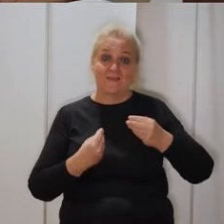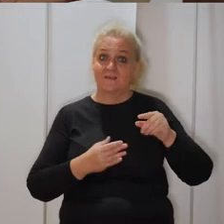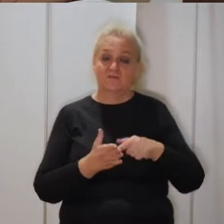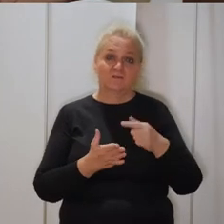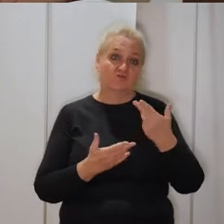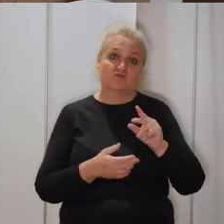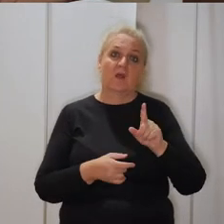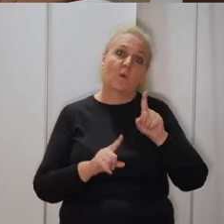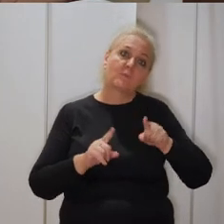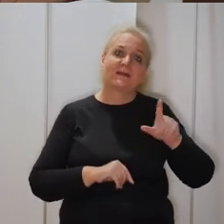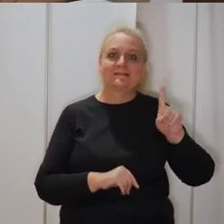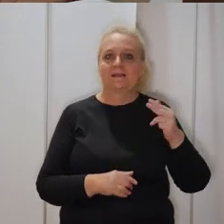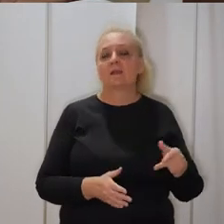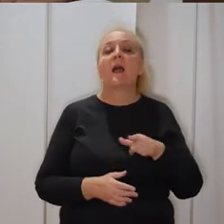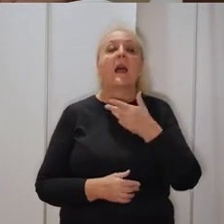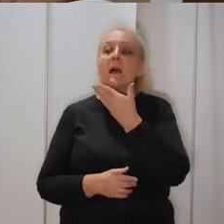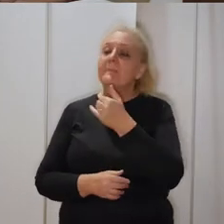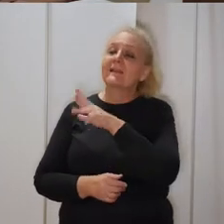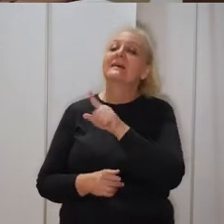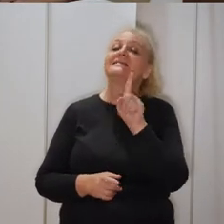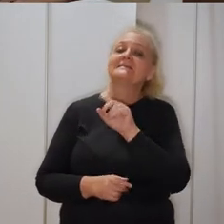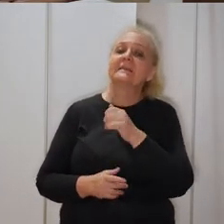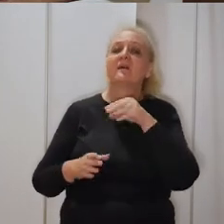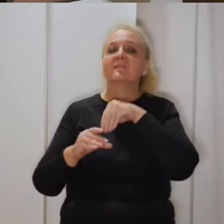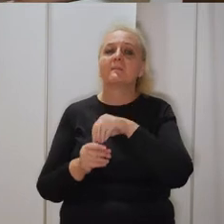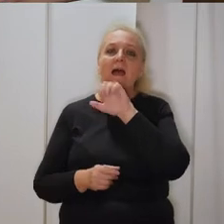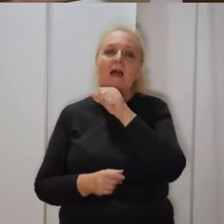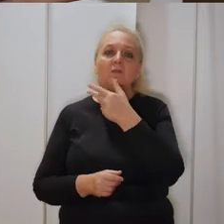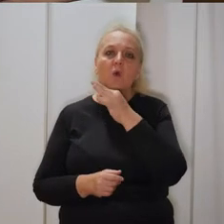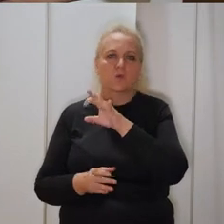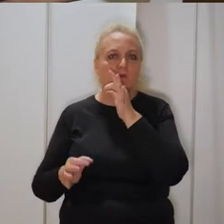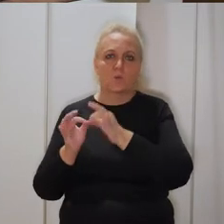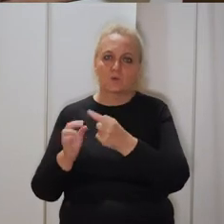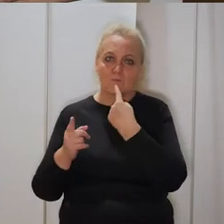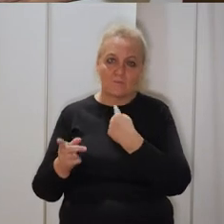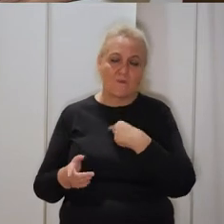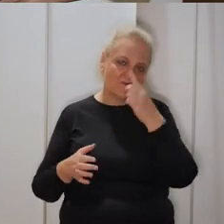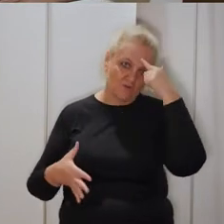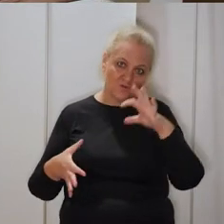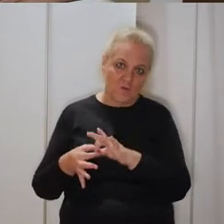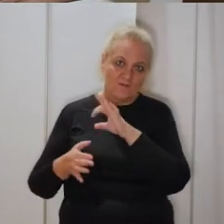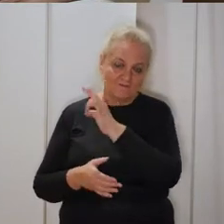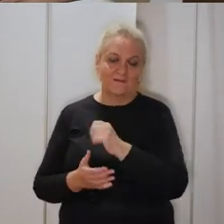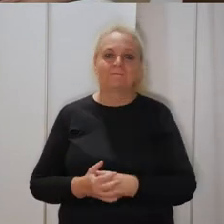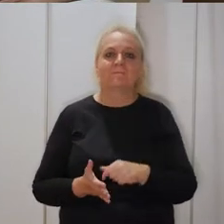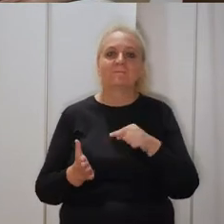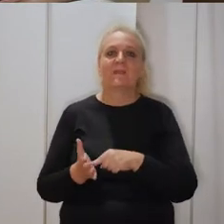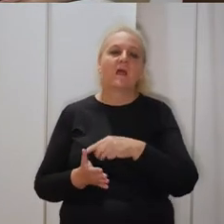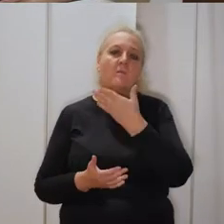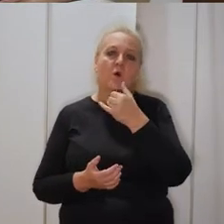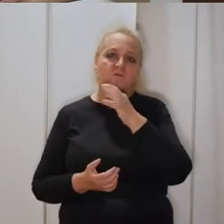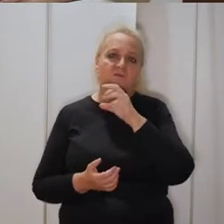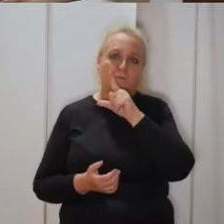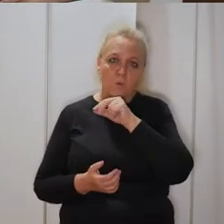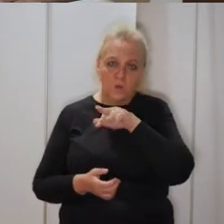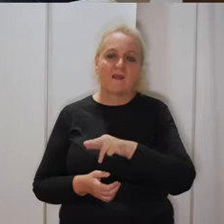kolei zajmujesz się zinami w sensie antologii, czyli dokładnie tak jak powiedziałaś, że to ci się najbardziej kojarzy. Monstwór, Warchlaki, a